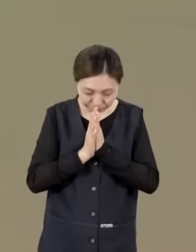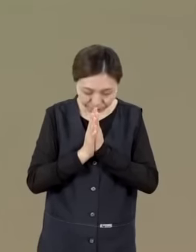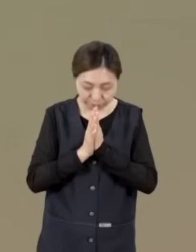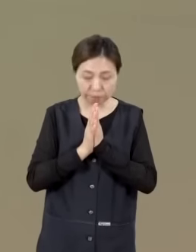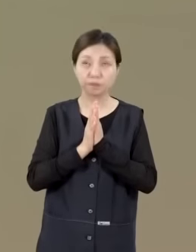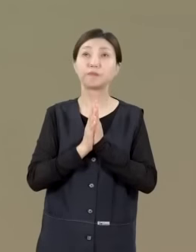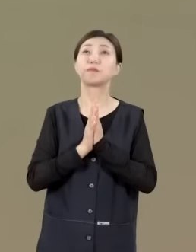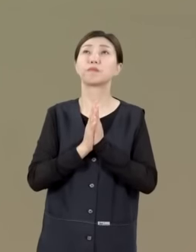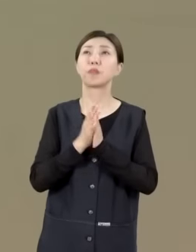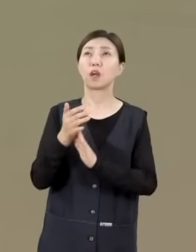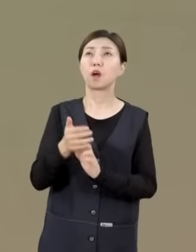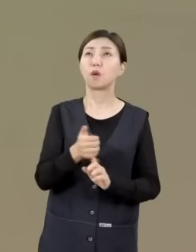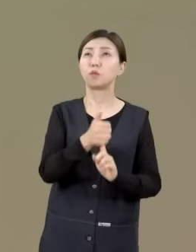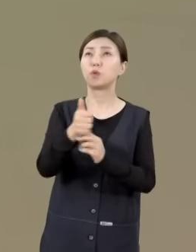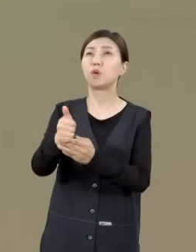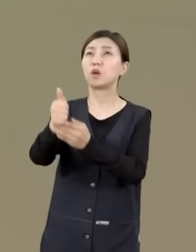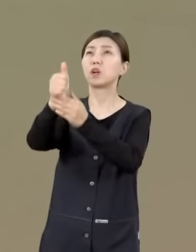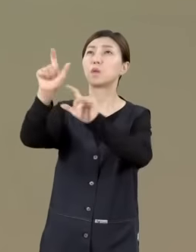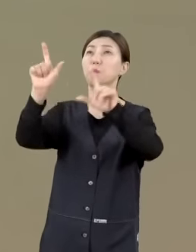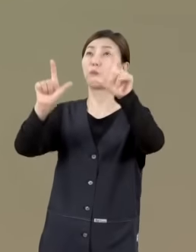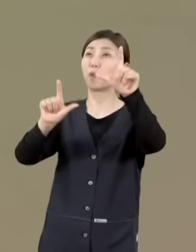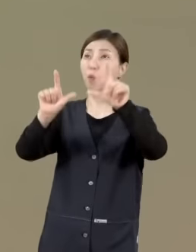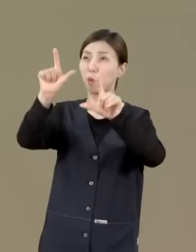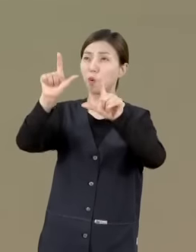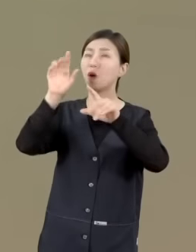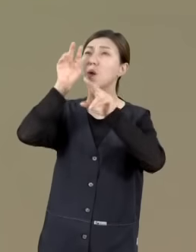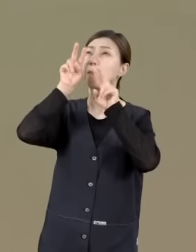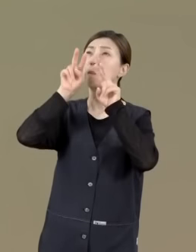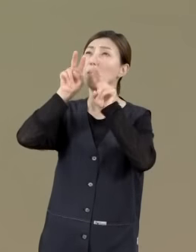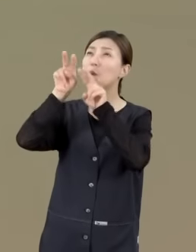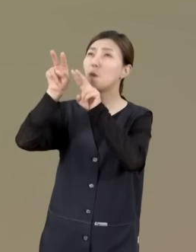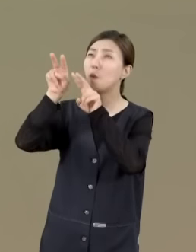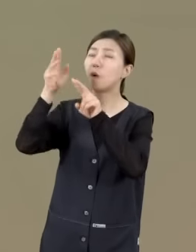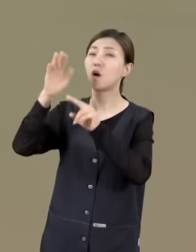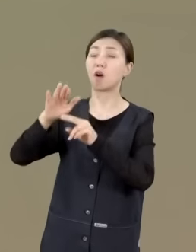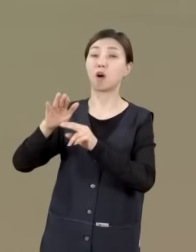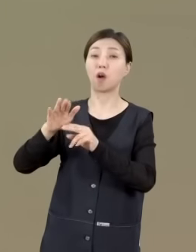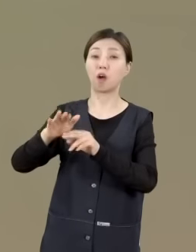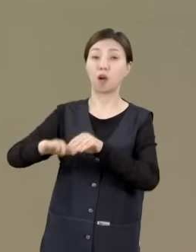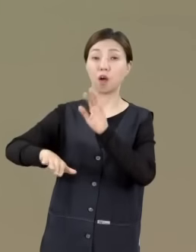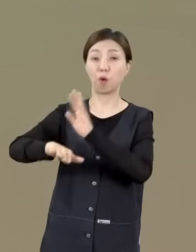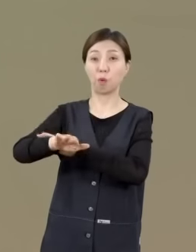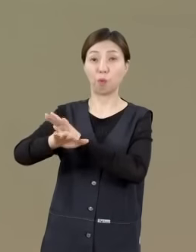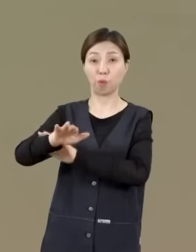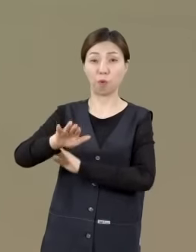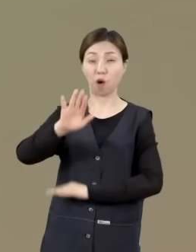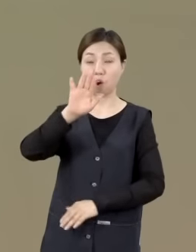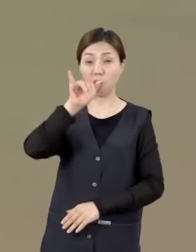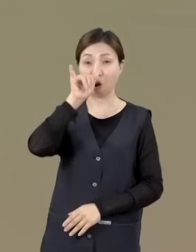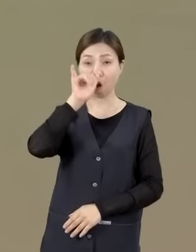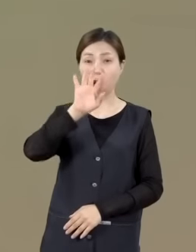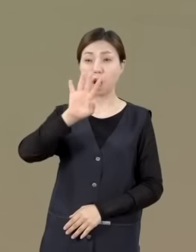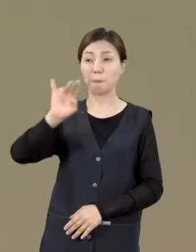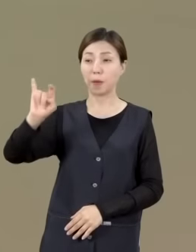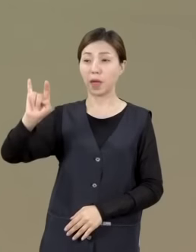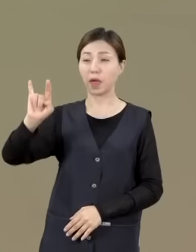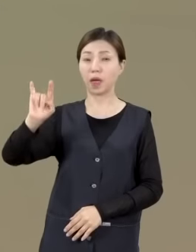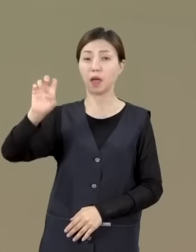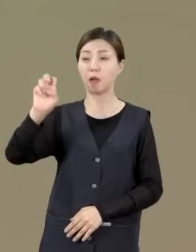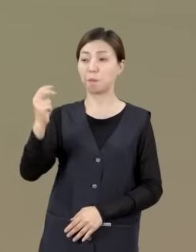그러다가 문 고개를 들어 부처님을 바라보니 왼쪽에 서계신